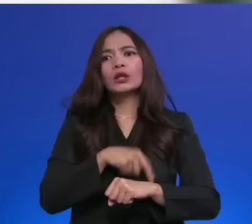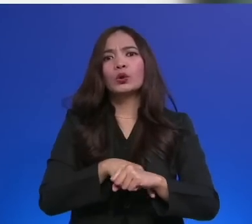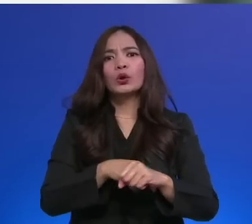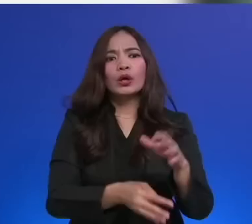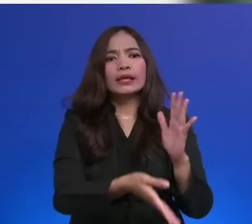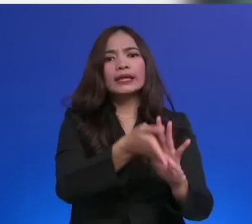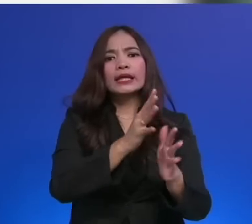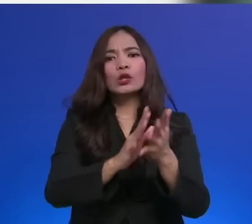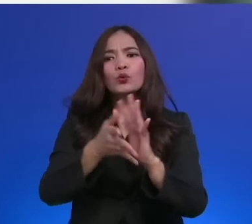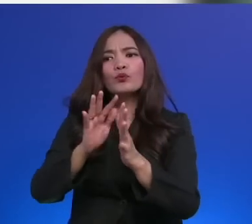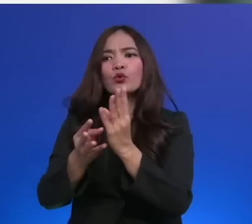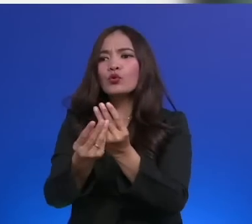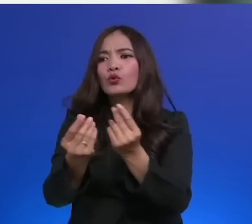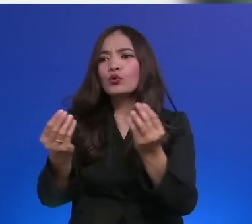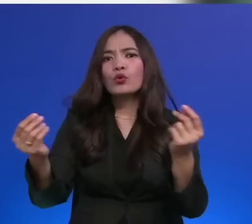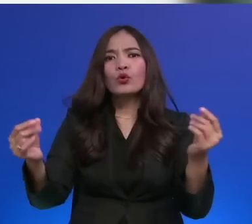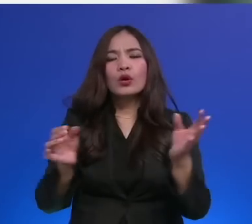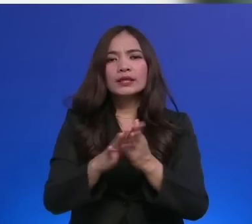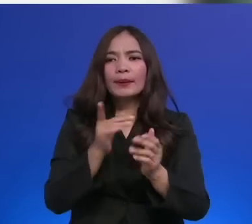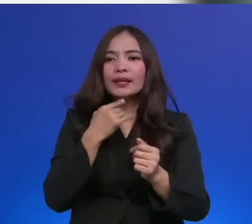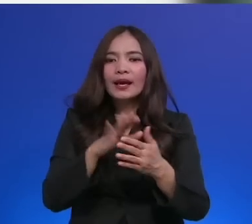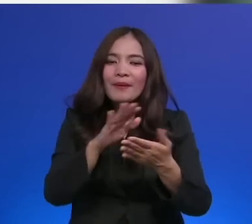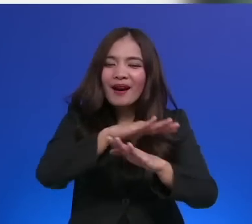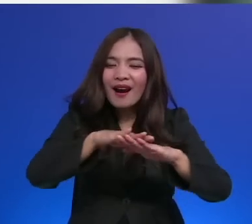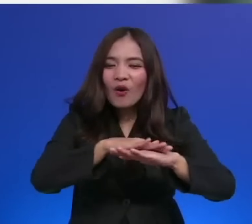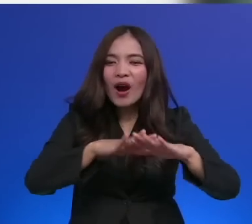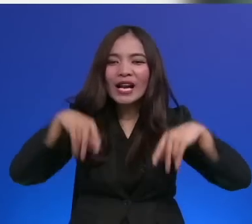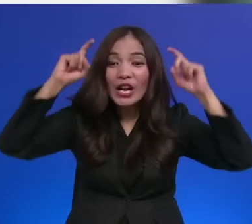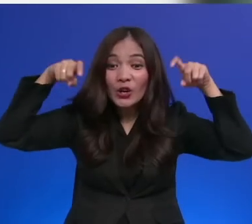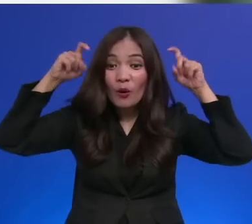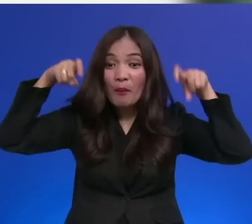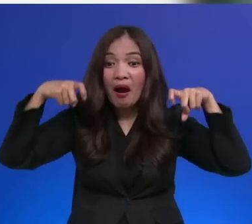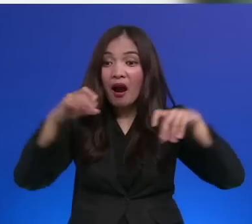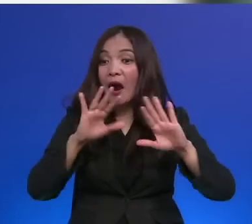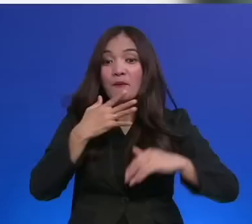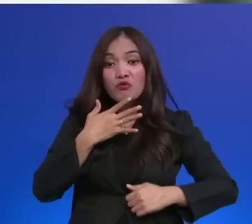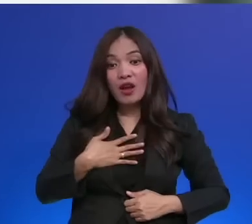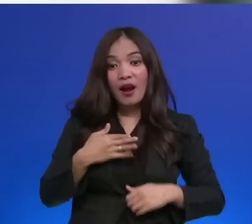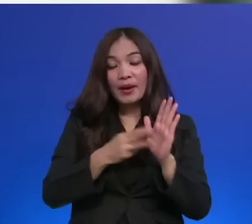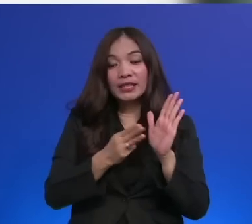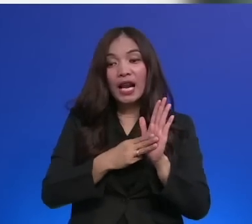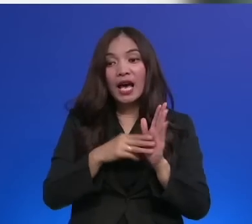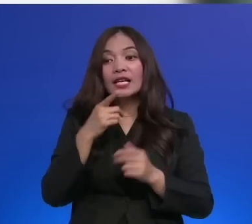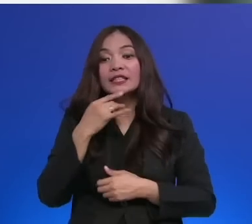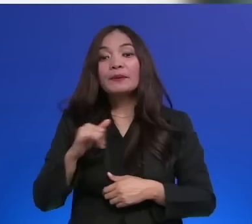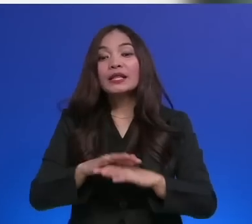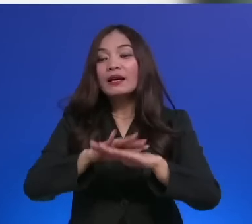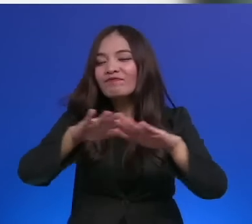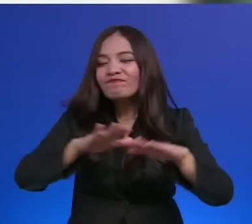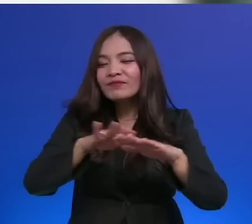rumput, ya, menggembalakan domba, tidak ada masalah, dia tetap menjadi tukang angon, jadi